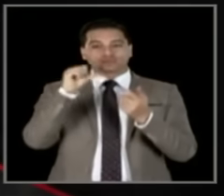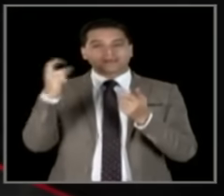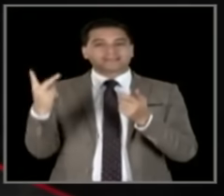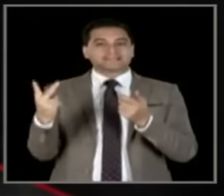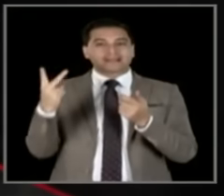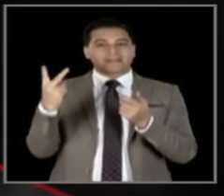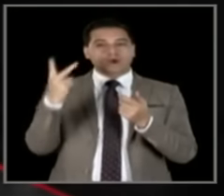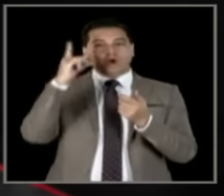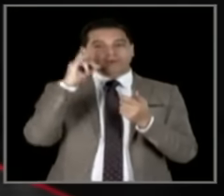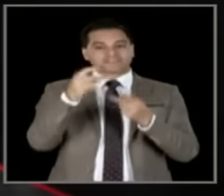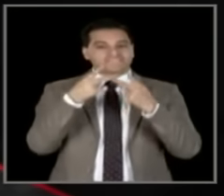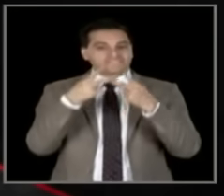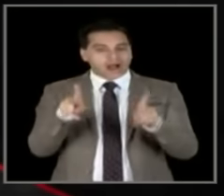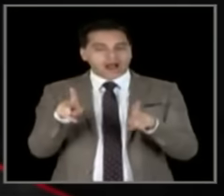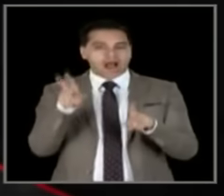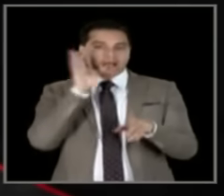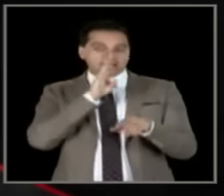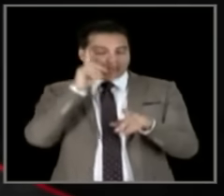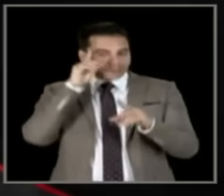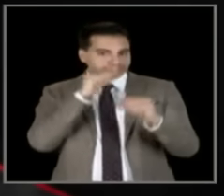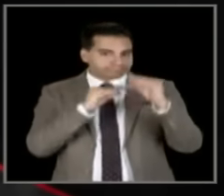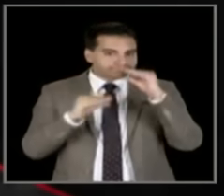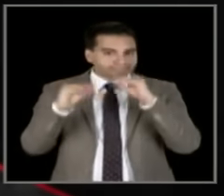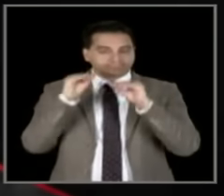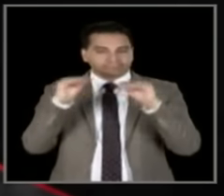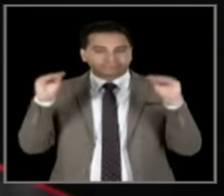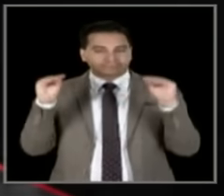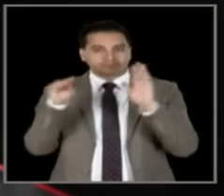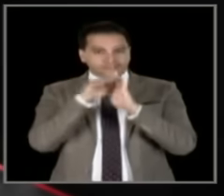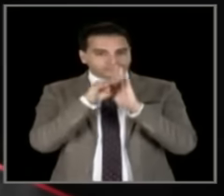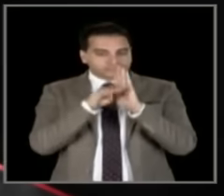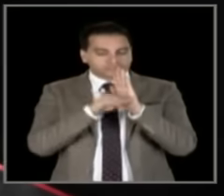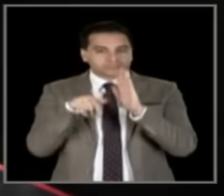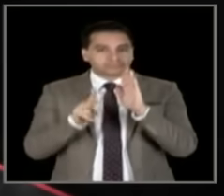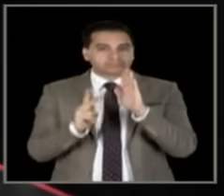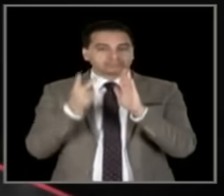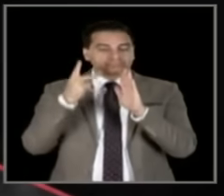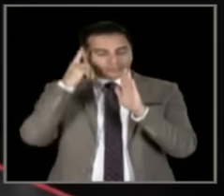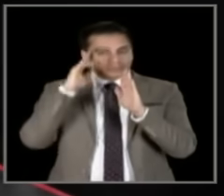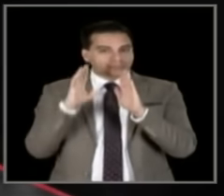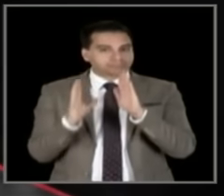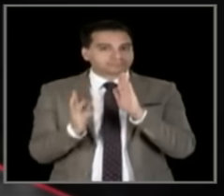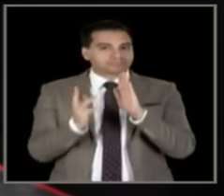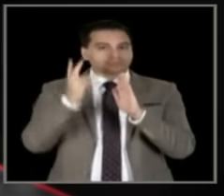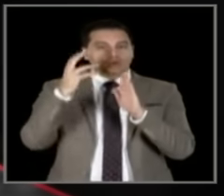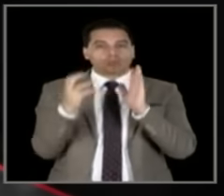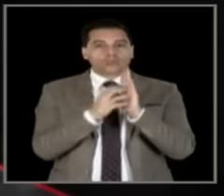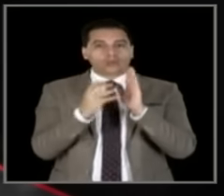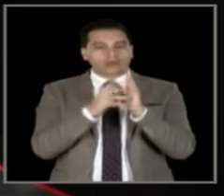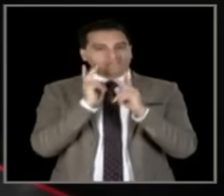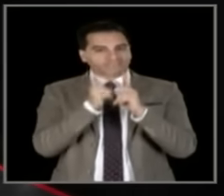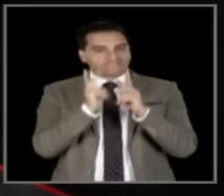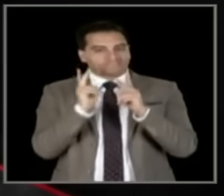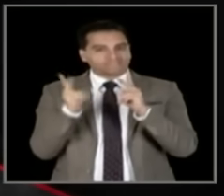على المهارات المطلوبة، مع توافق برامج الجامعة مع المتغيرات العصرية. تضم مختلف الكليات